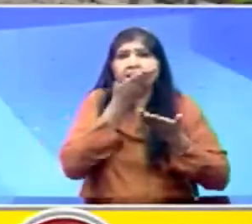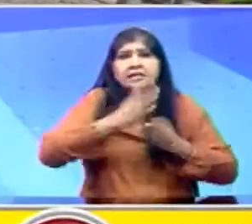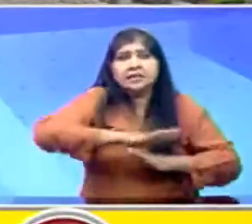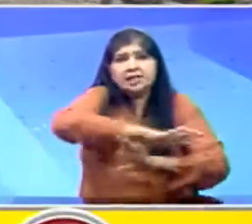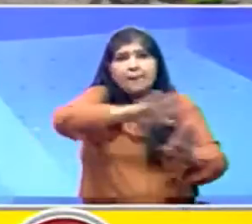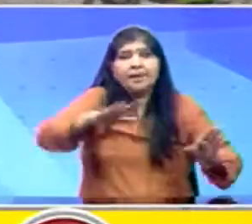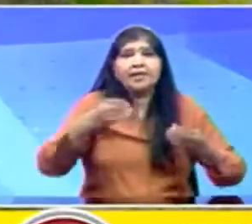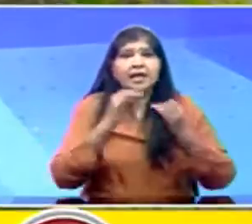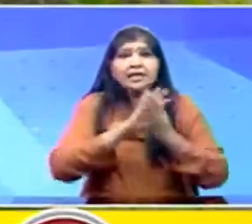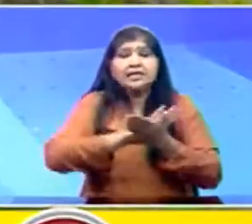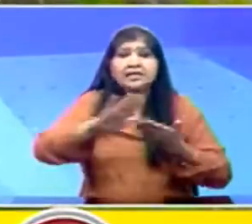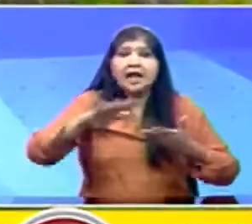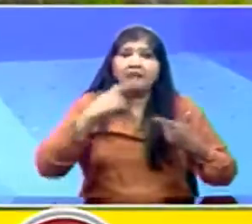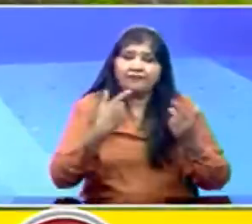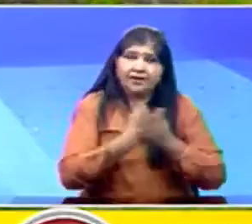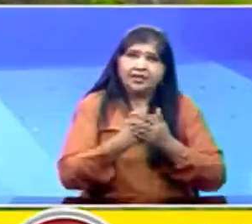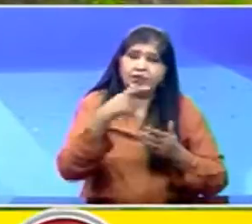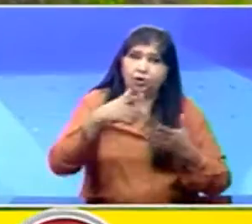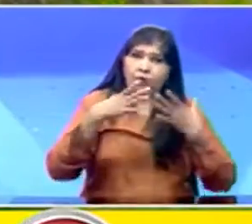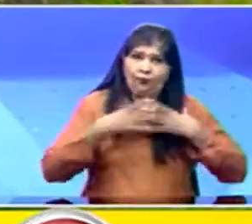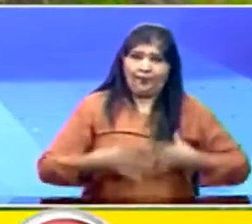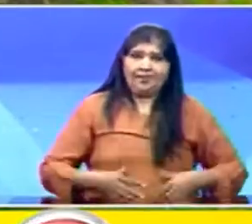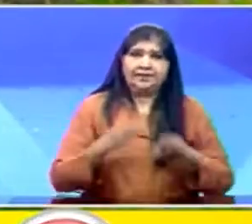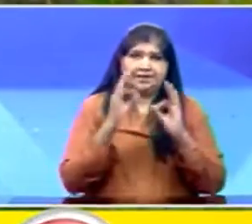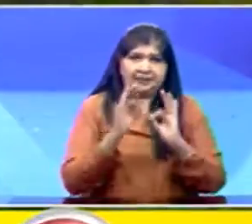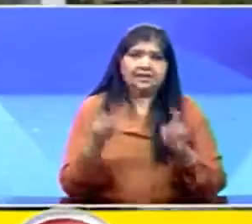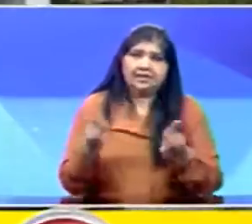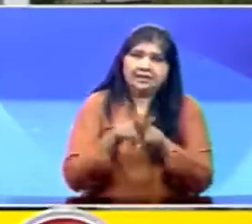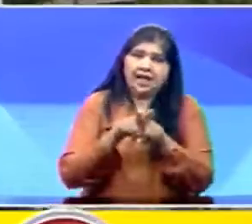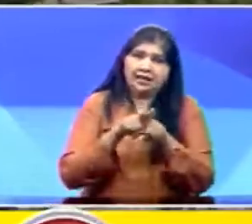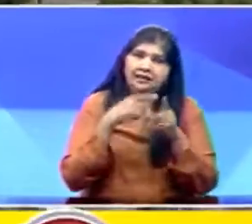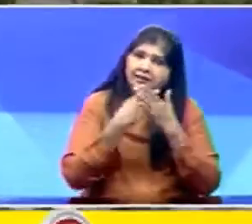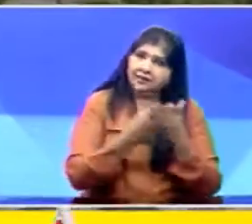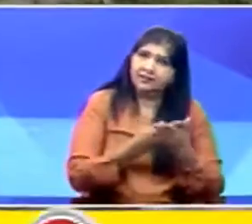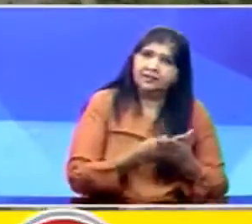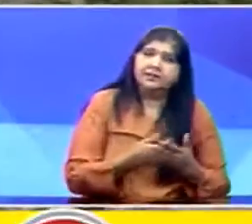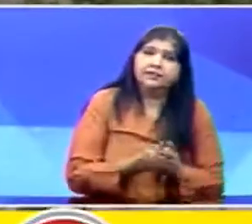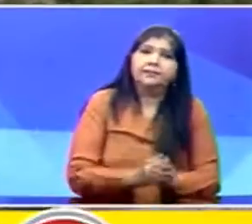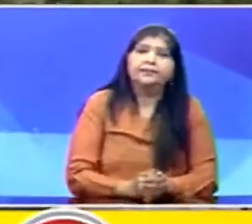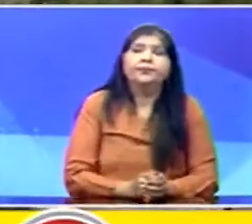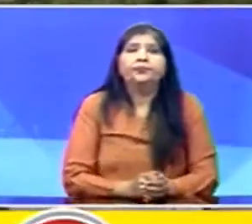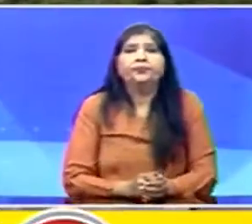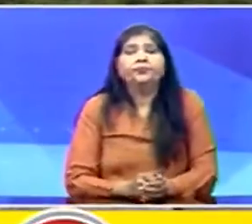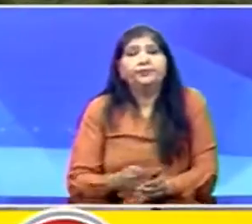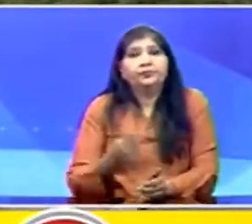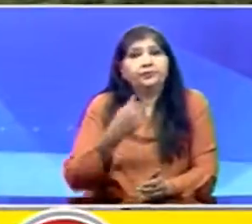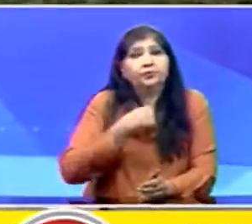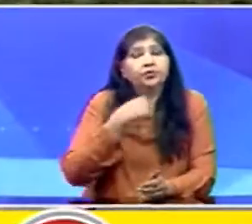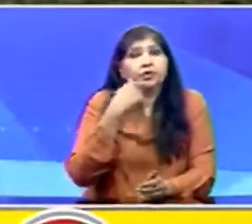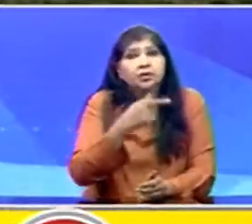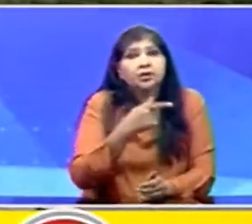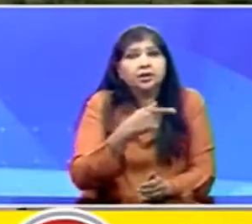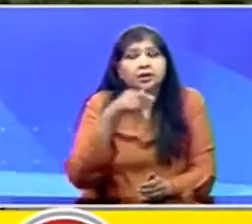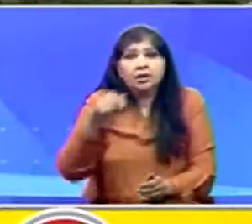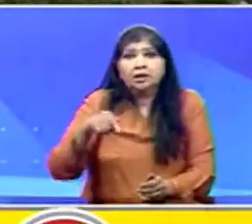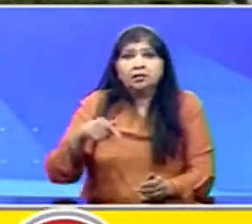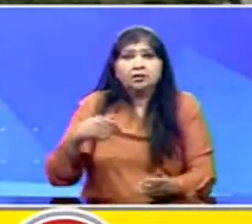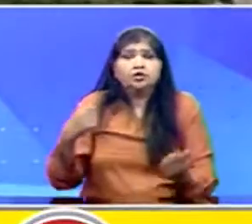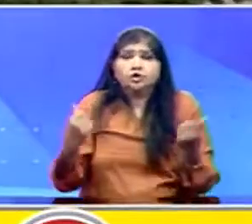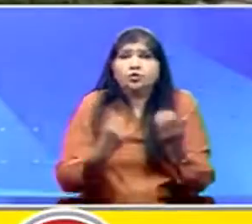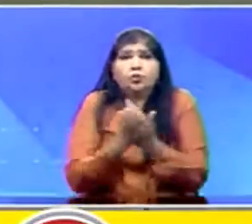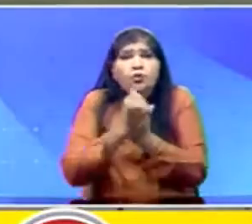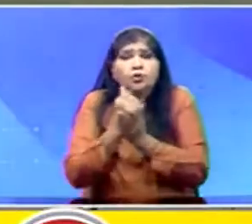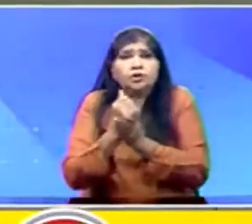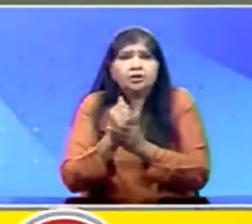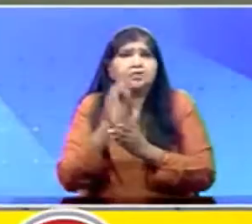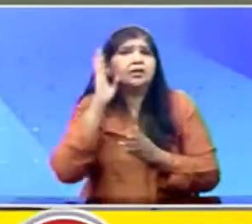स्वच्चर है, तो स्वास तभी उतना ही बहतर होता है जाता है आप मुझे इस तरह के प्रयासों के